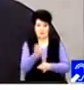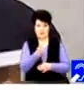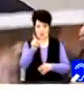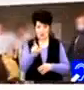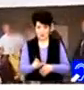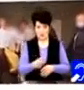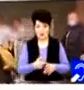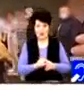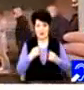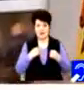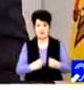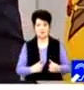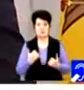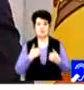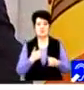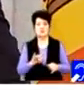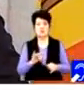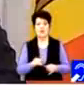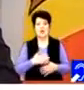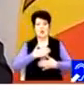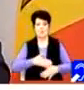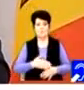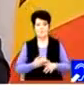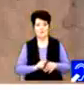au pauză de liniște și Confort necesară